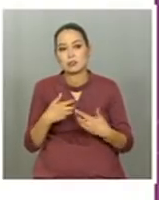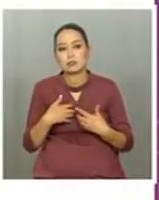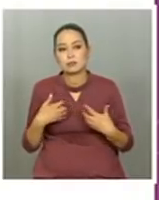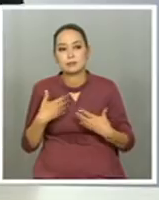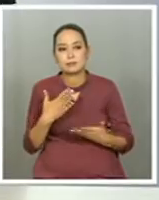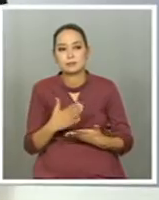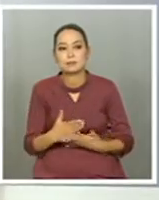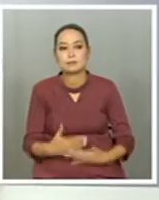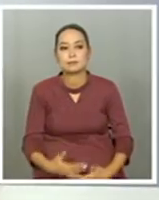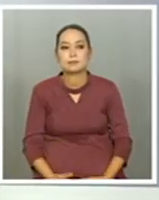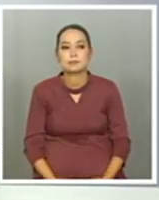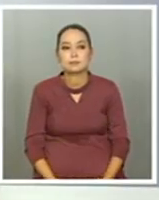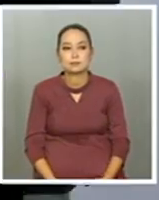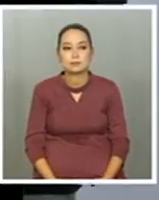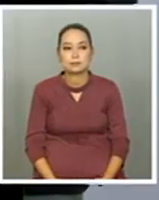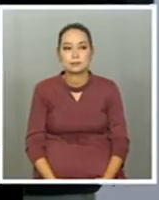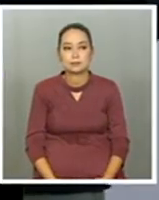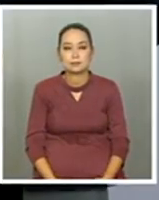алынған.